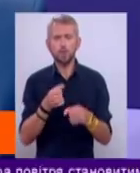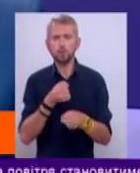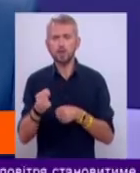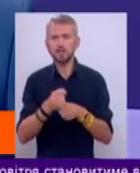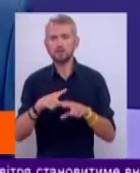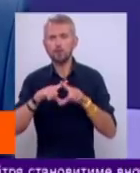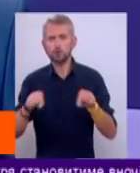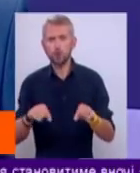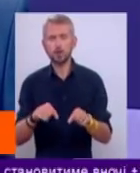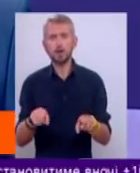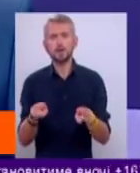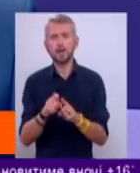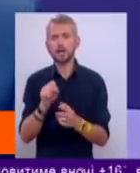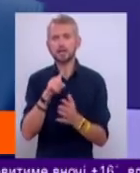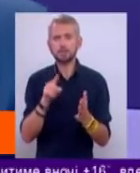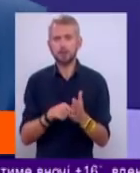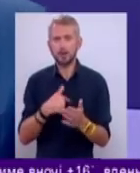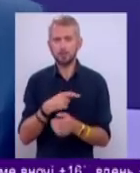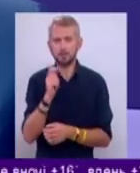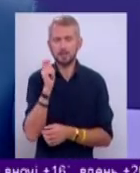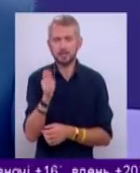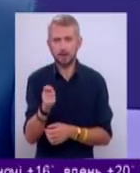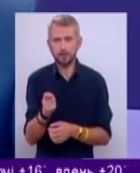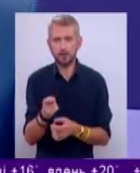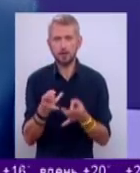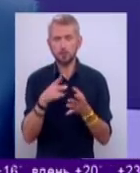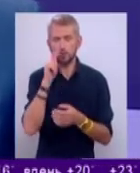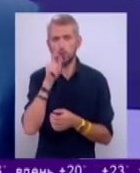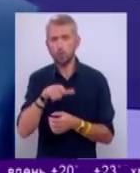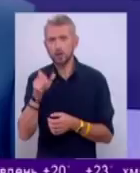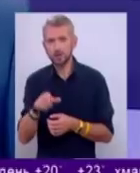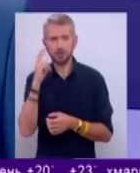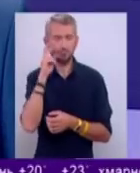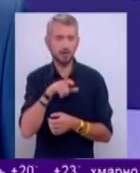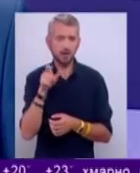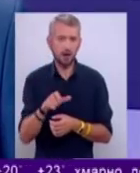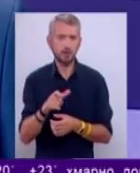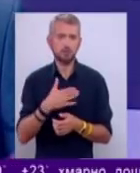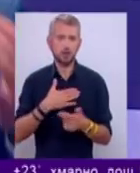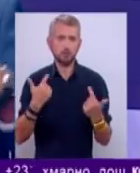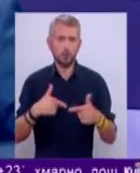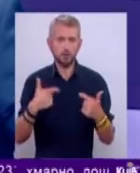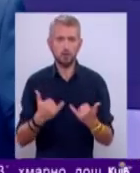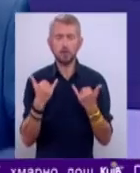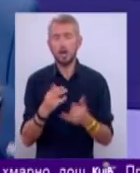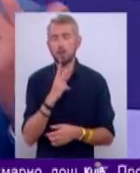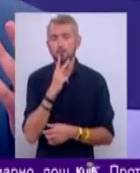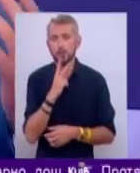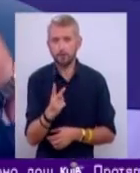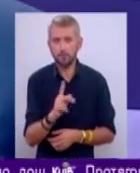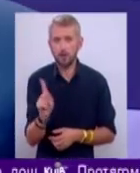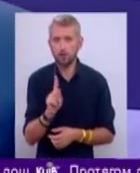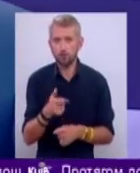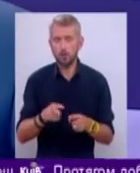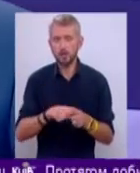в школі? Таке запитання ми ставили пересічним українцям, киянам, гостям нашого міста. Зараз подивимося, що